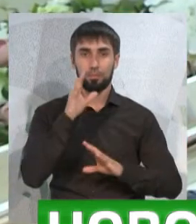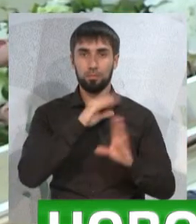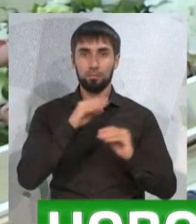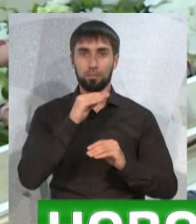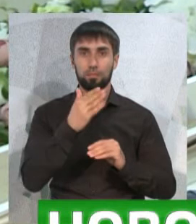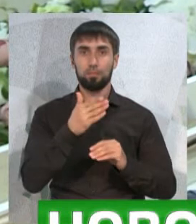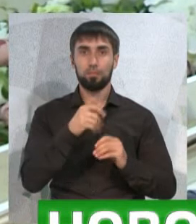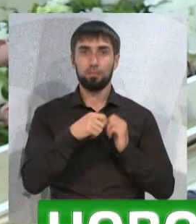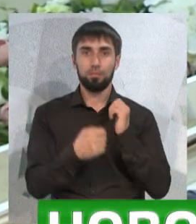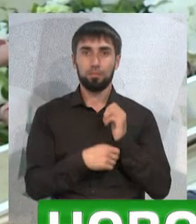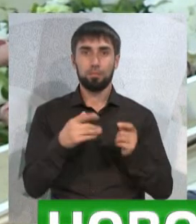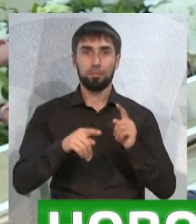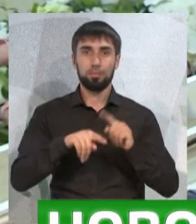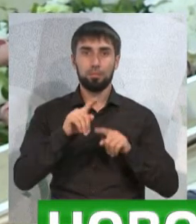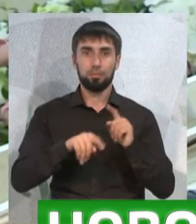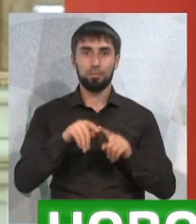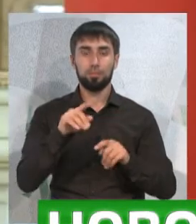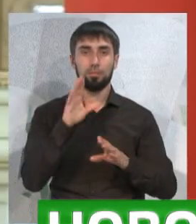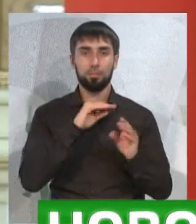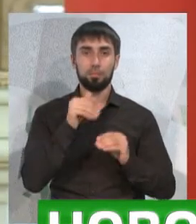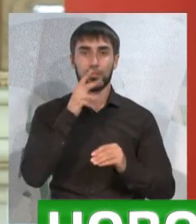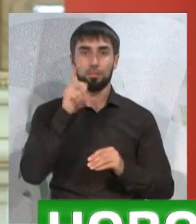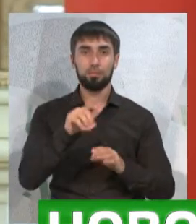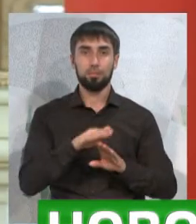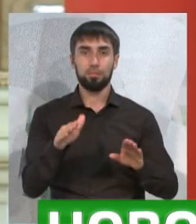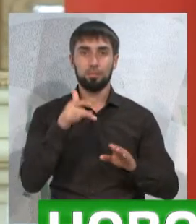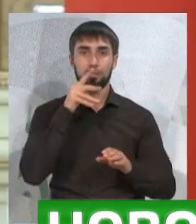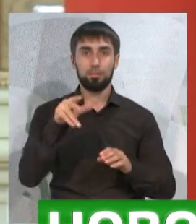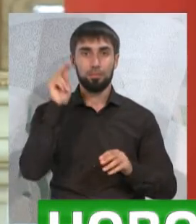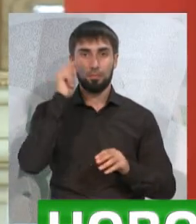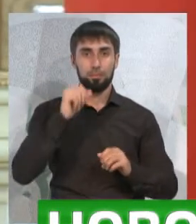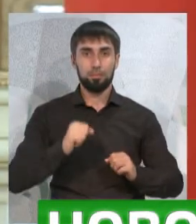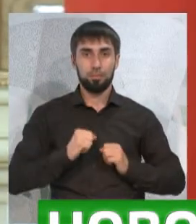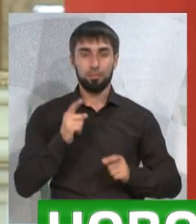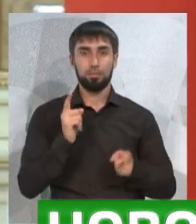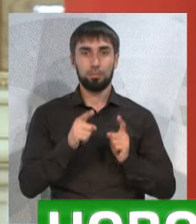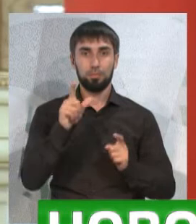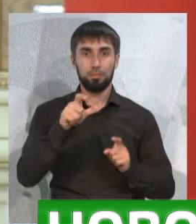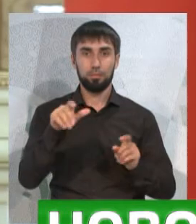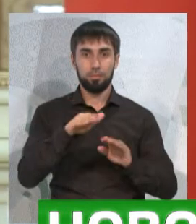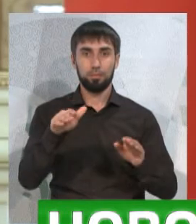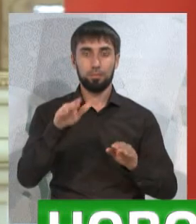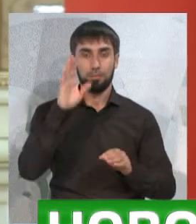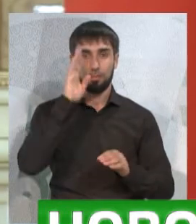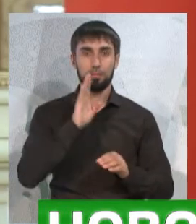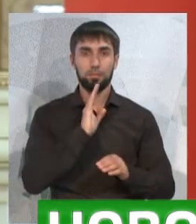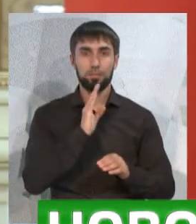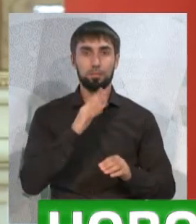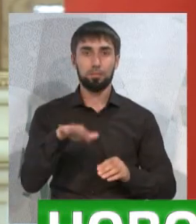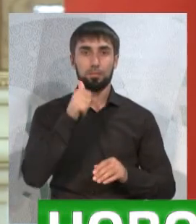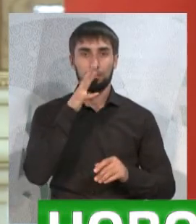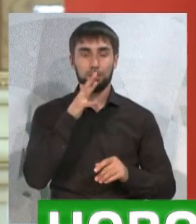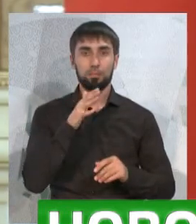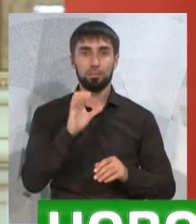властную, или родственную, а дети, которые в действительности учились, в действительности, вот дети, девочки, мальчики, которые